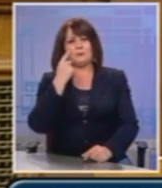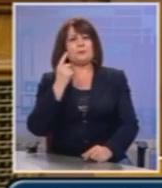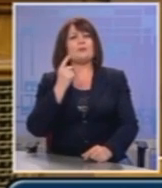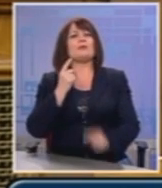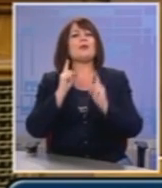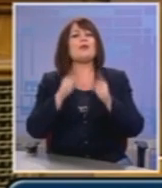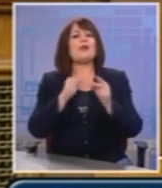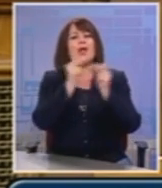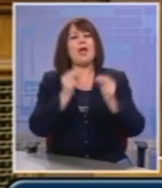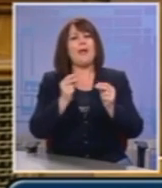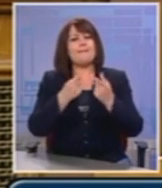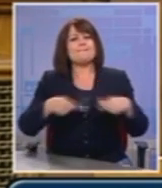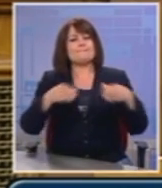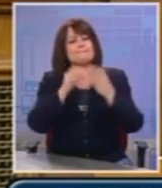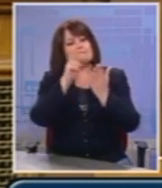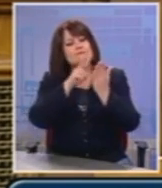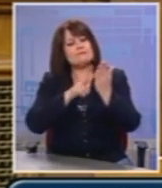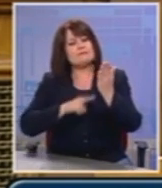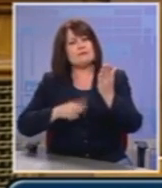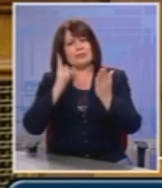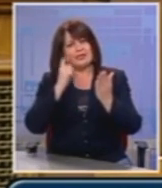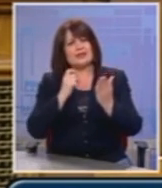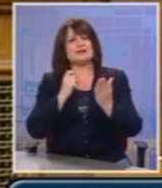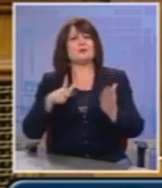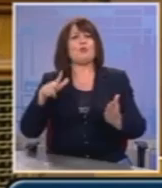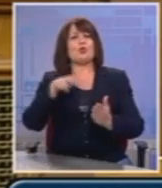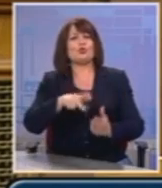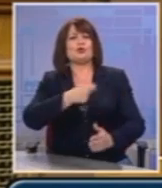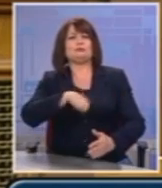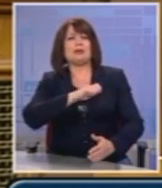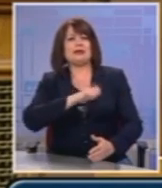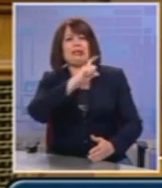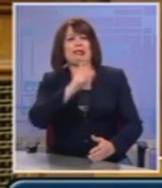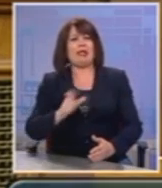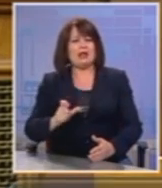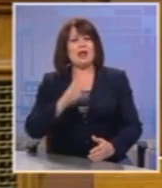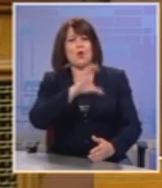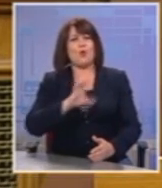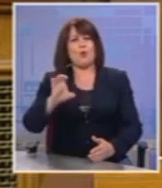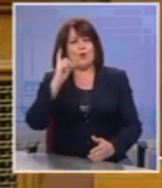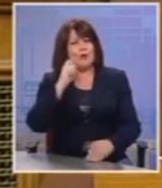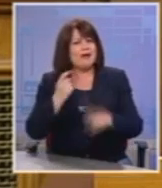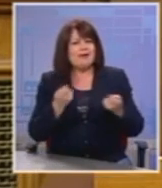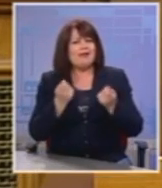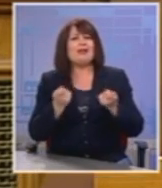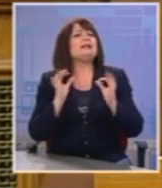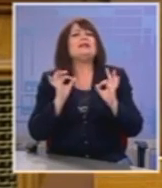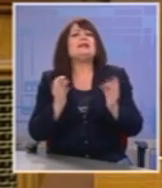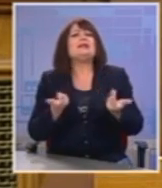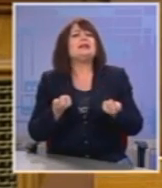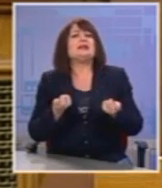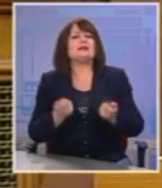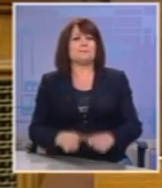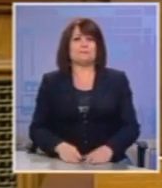επιτροπών θα γνωρίζουμε ακριβώς τι συμβαίνει στην πορτογαλλία την ισπανία την ιταλία και σε άλλες χώρες δεν θα υπάρχουν